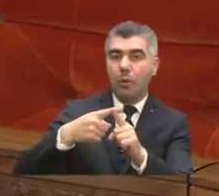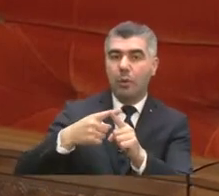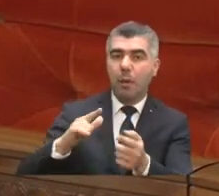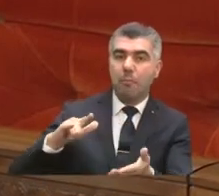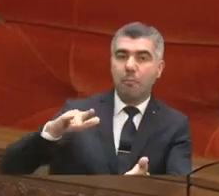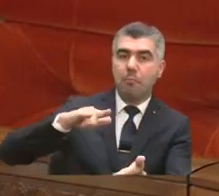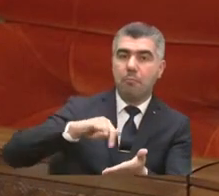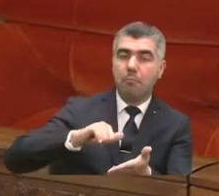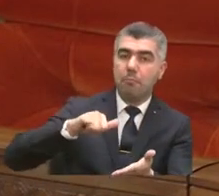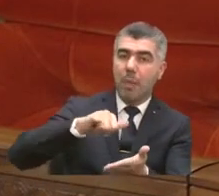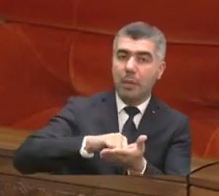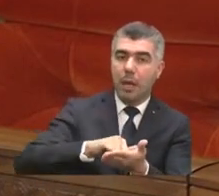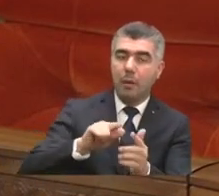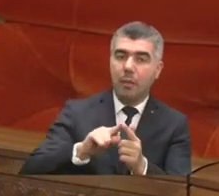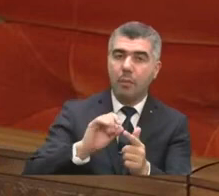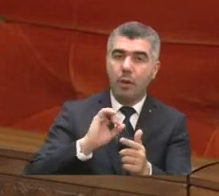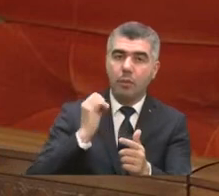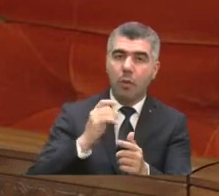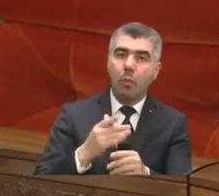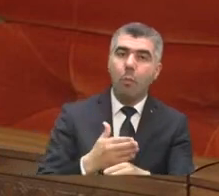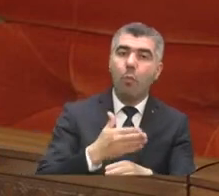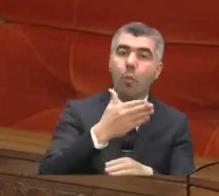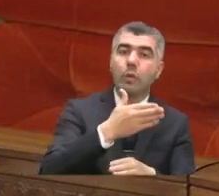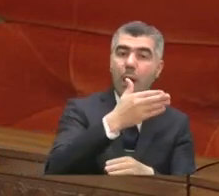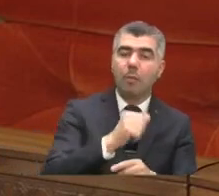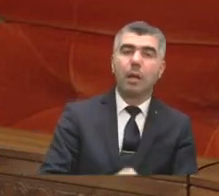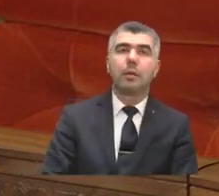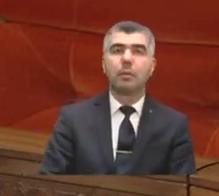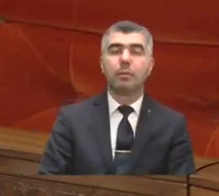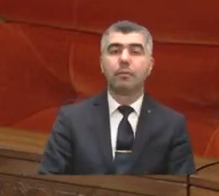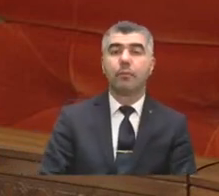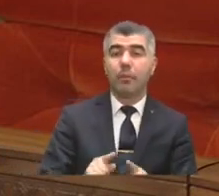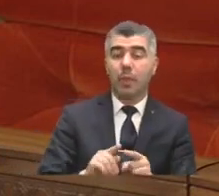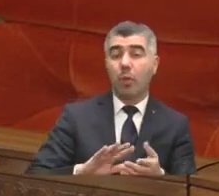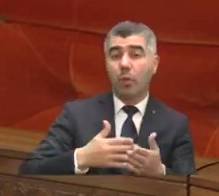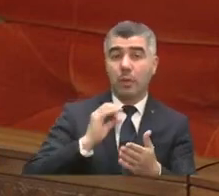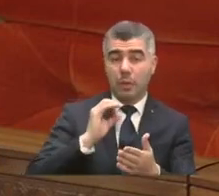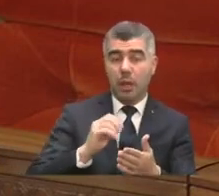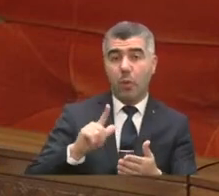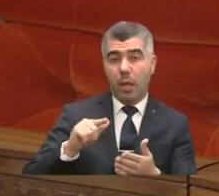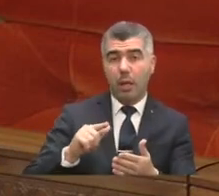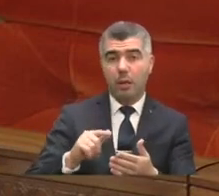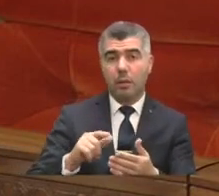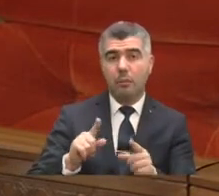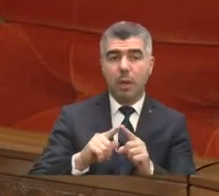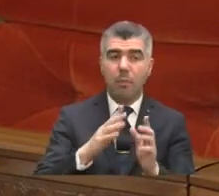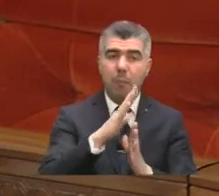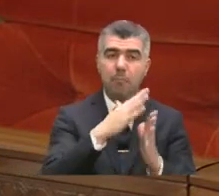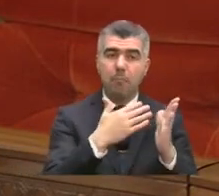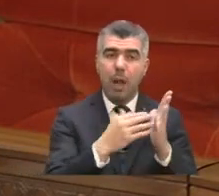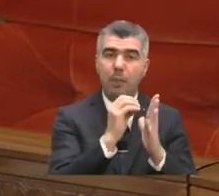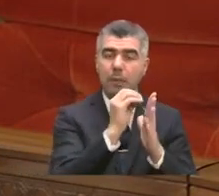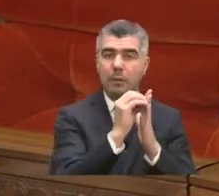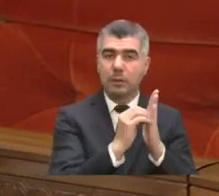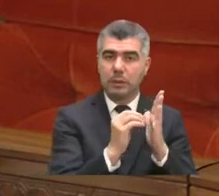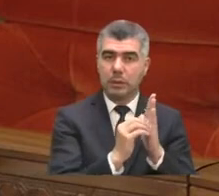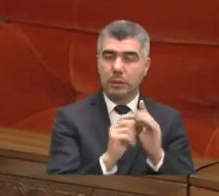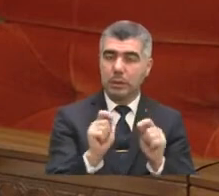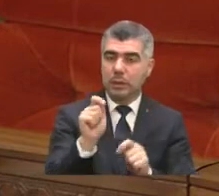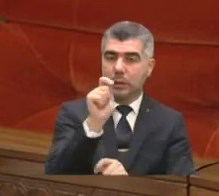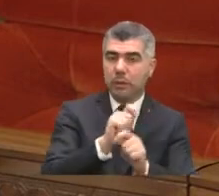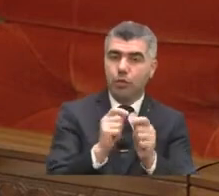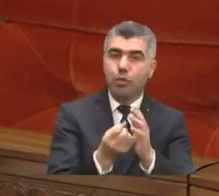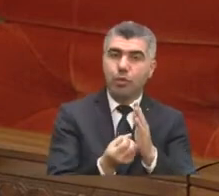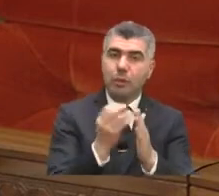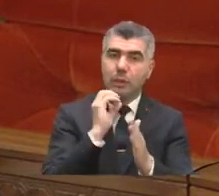استباقية للحاجيات المستقبلية للحركة الجوية، تتوفر الوزارة على المخطط المديري للمطارات، واللي تنقوم بدراسة الصيغة الجديدة